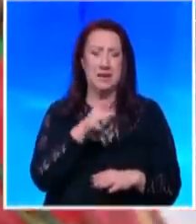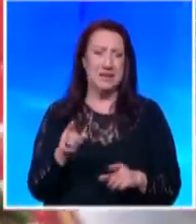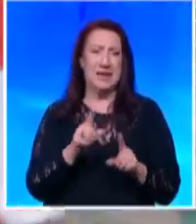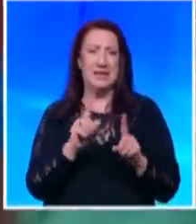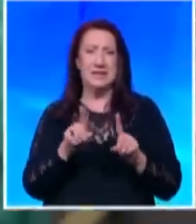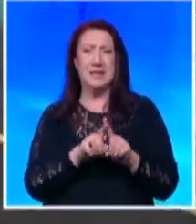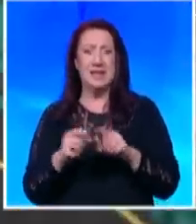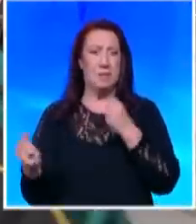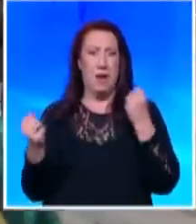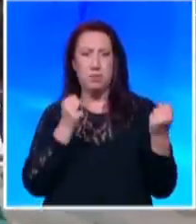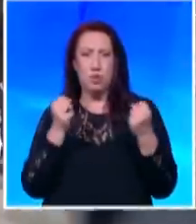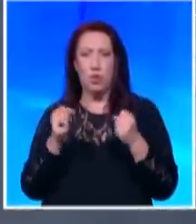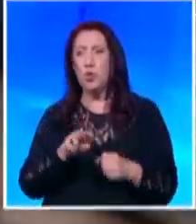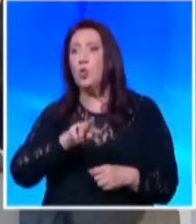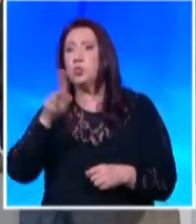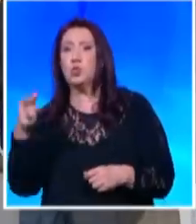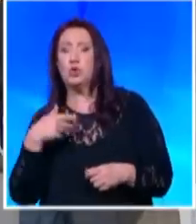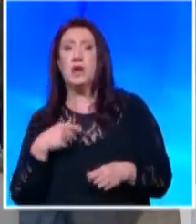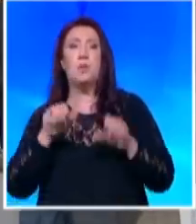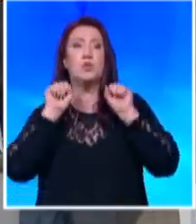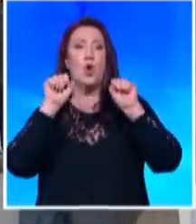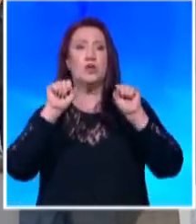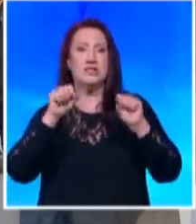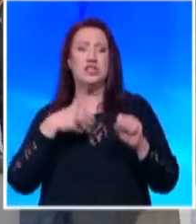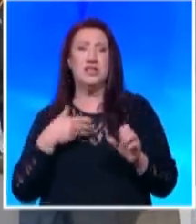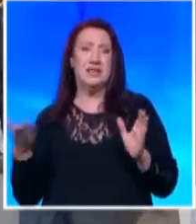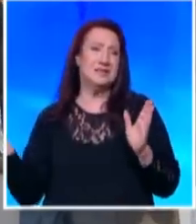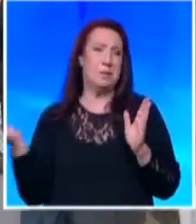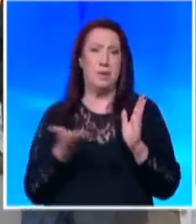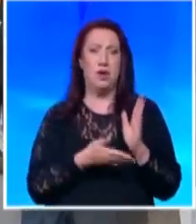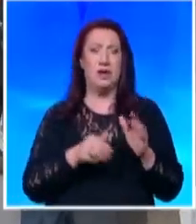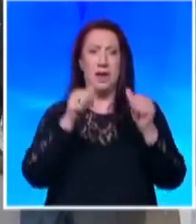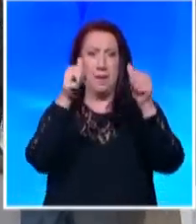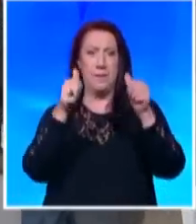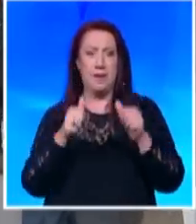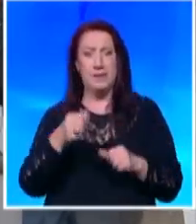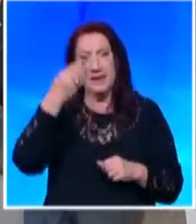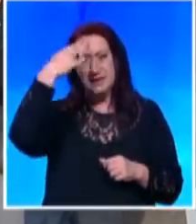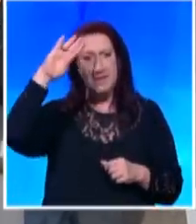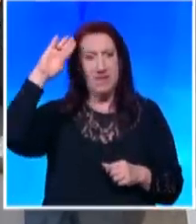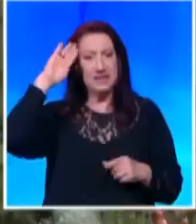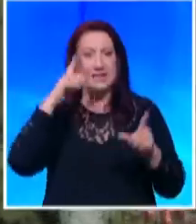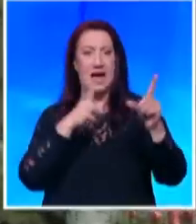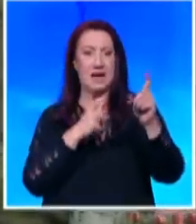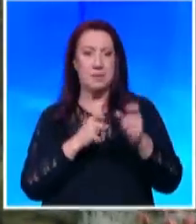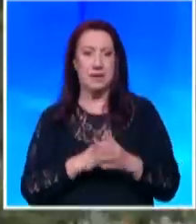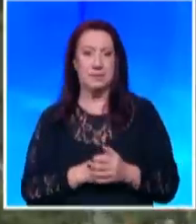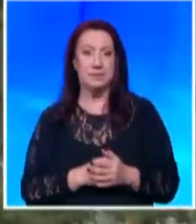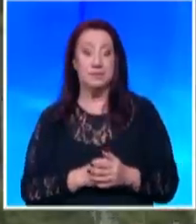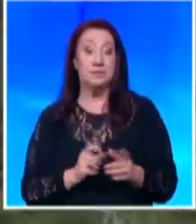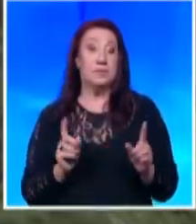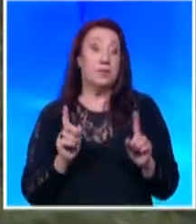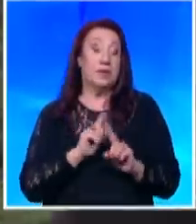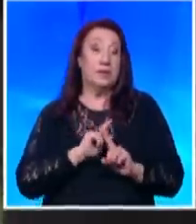с протестиращи, които искат събарянето на паметника на Съветската армия. Не може 10